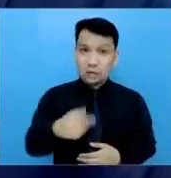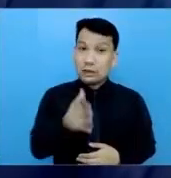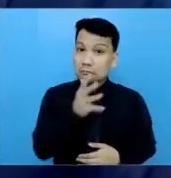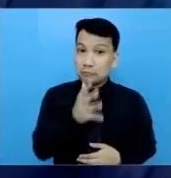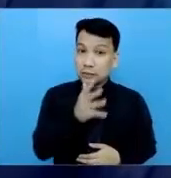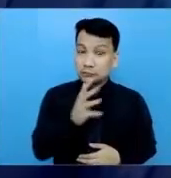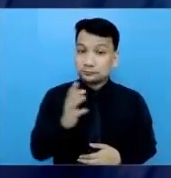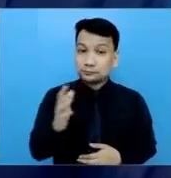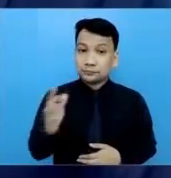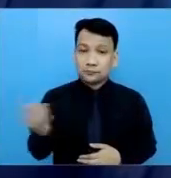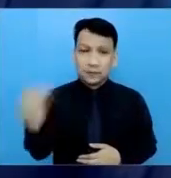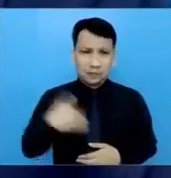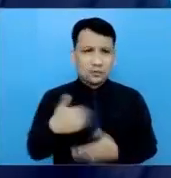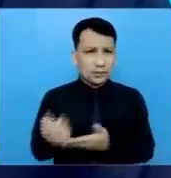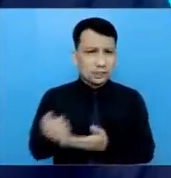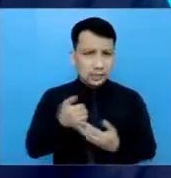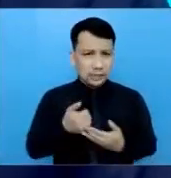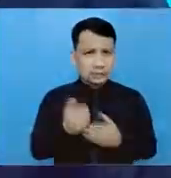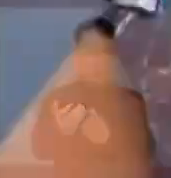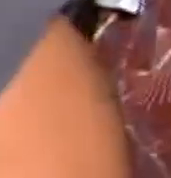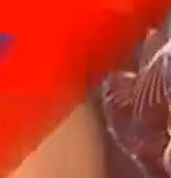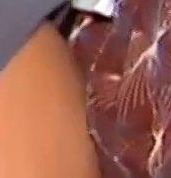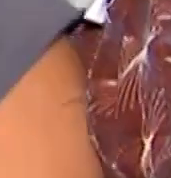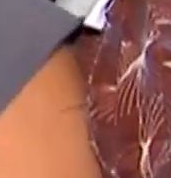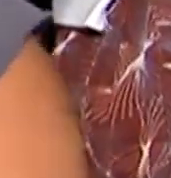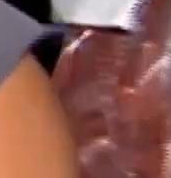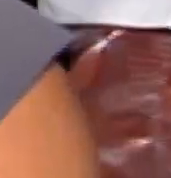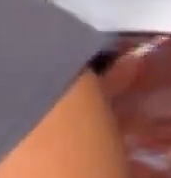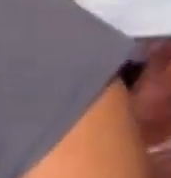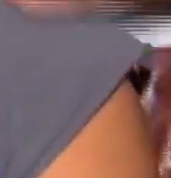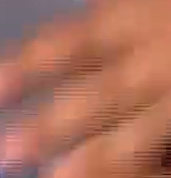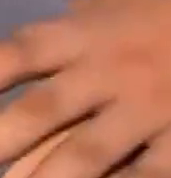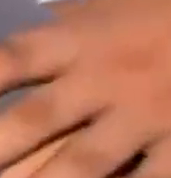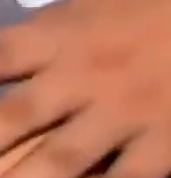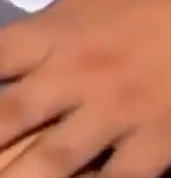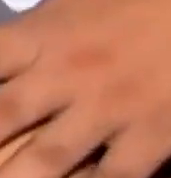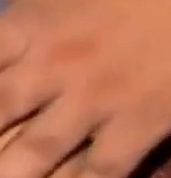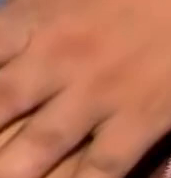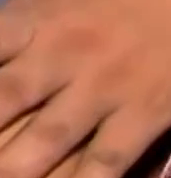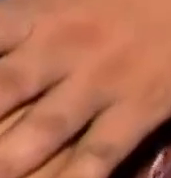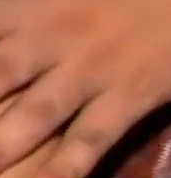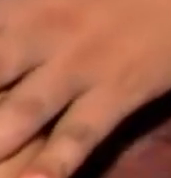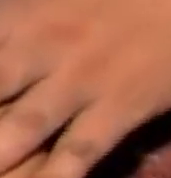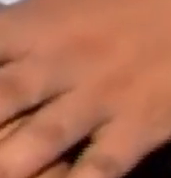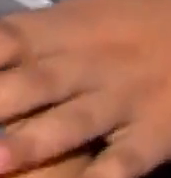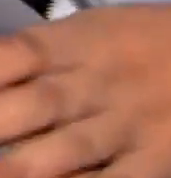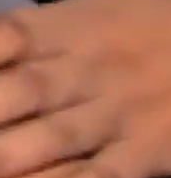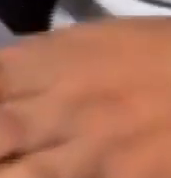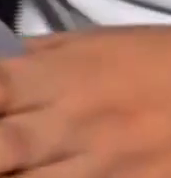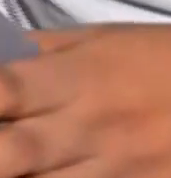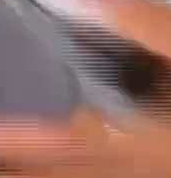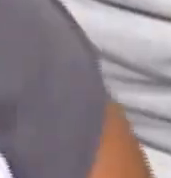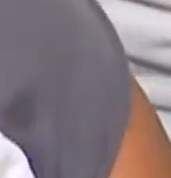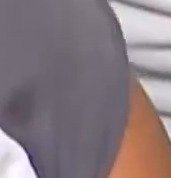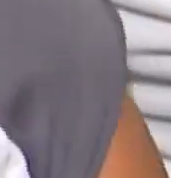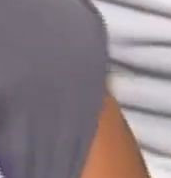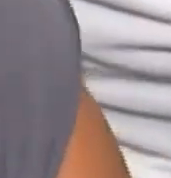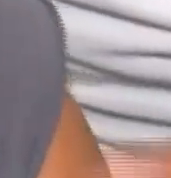biktima para humingi ng tulong. Lumang iyang police na yon! Pinatay yung anak ko!